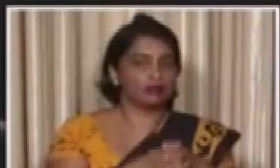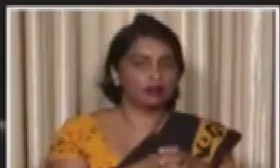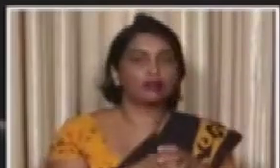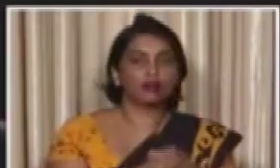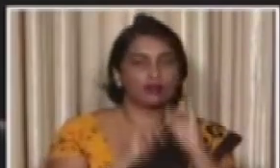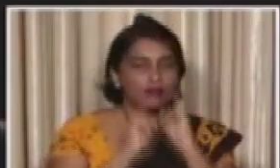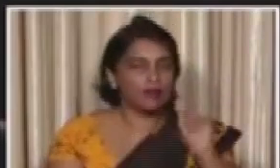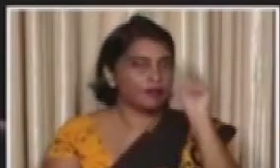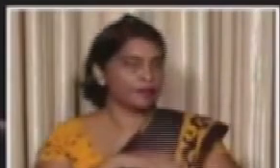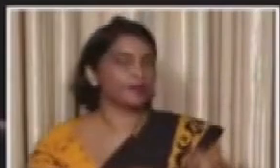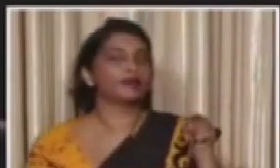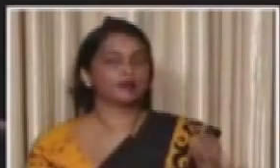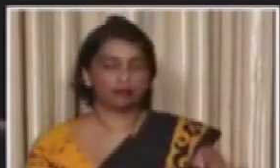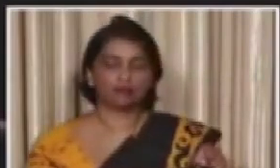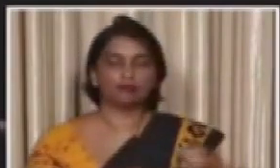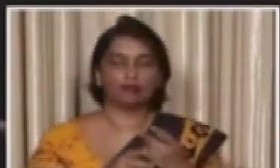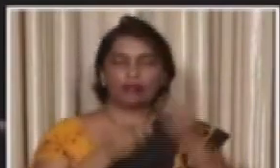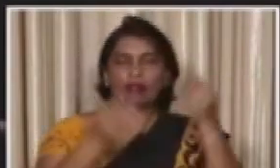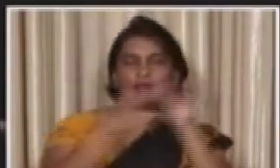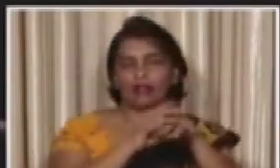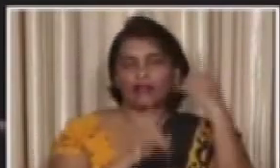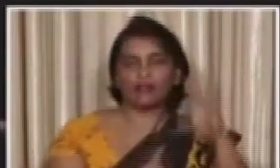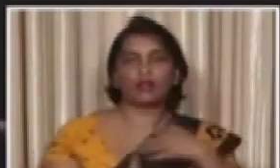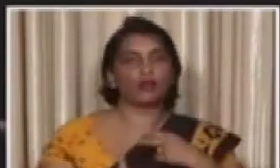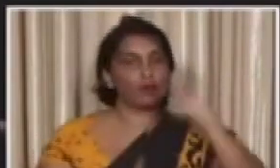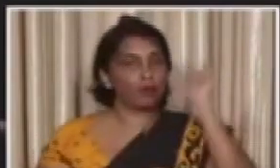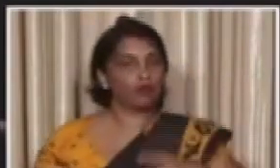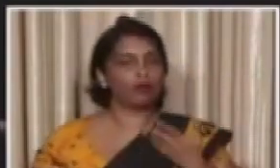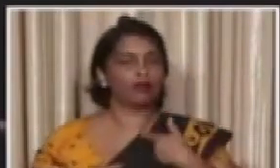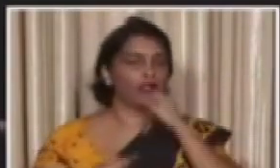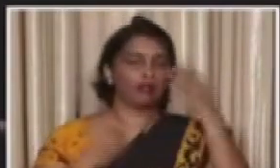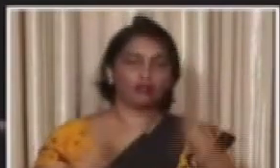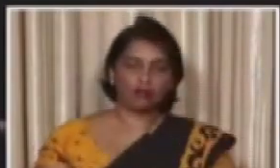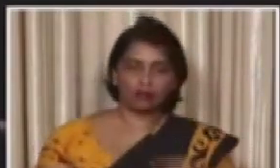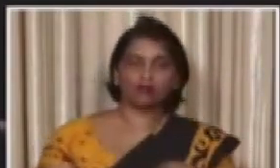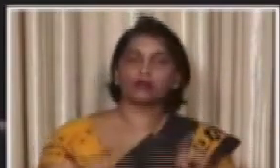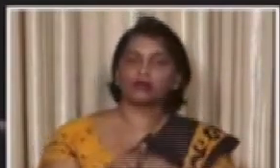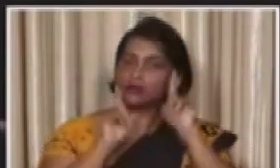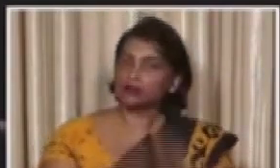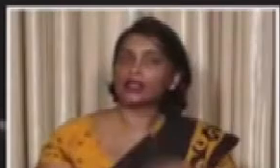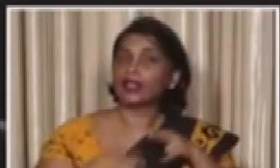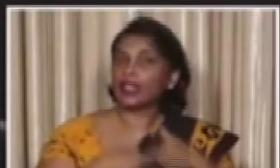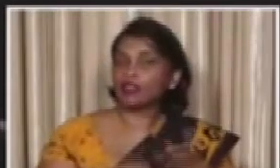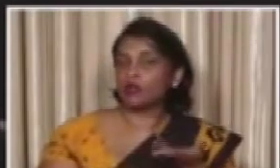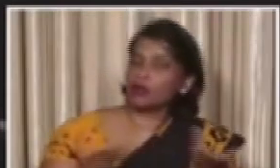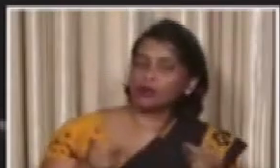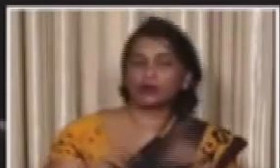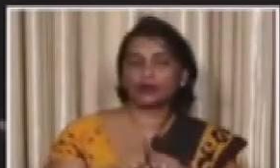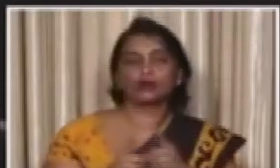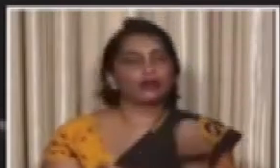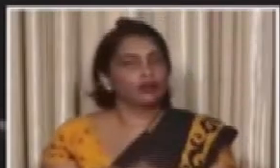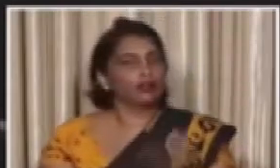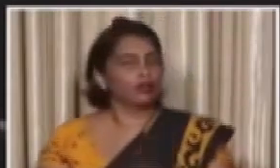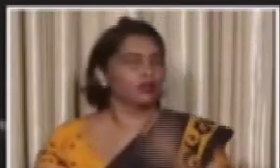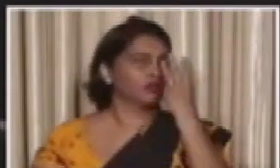කූට උපක්‍රමයට ඔවුන් ගොදුරු වීම නිසා අපේ ජයග්‍රහණය පෙනිපෙනී අහිමි වුණා. ඒ අනුව හේතුව කුමක් වුණත් පිටපිටම